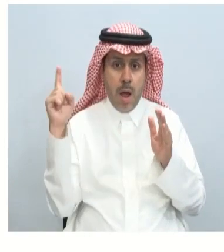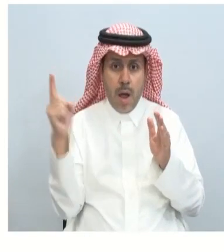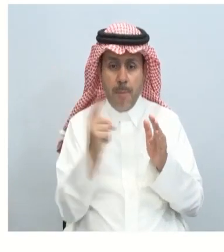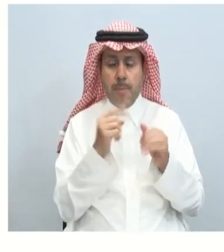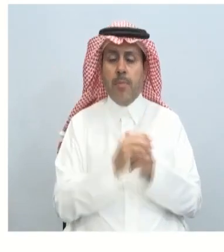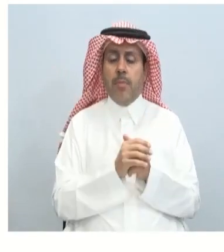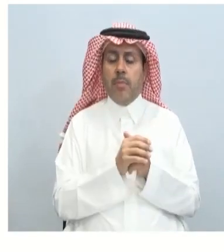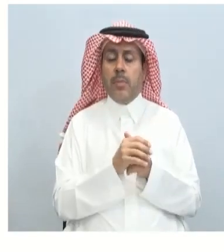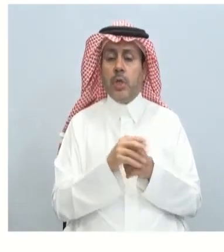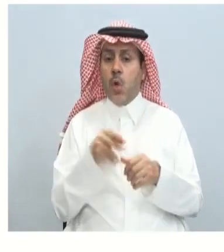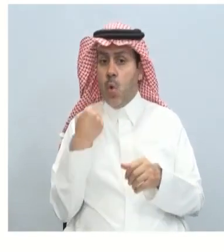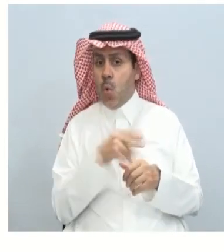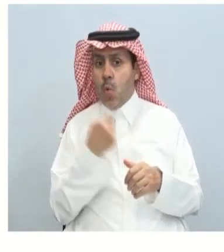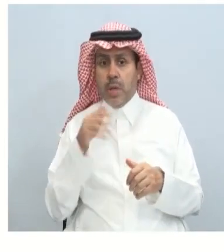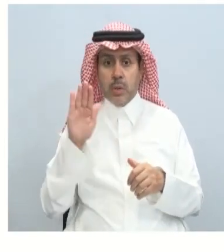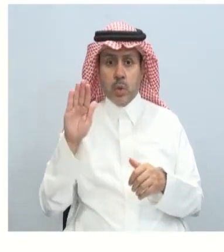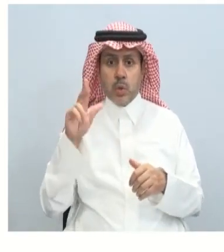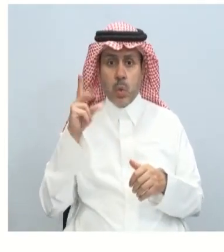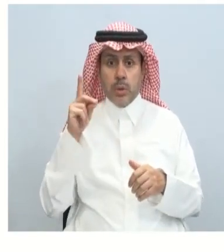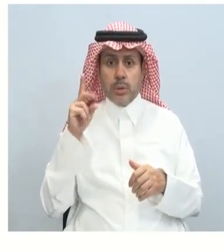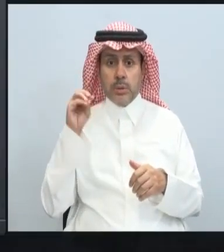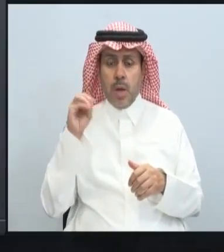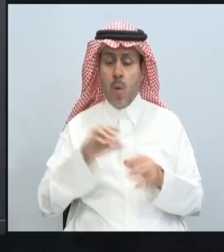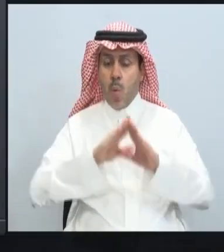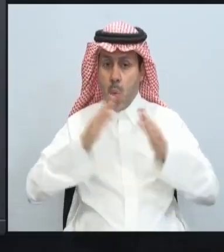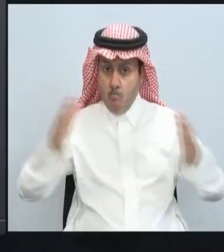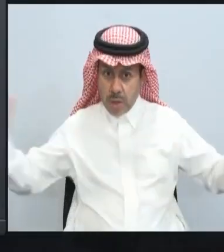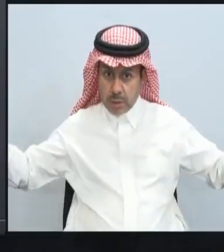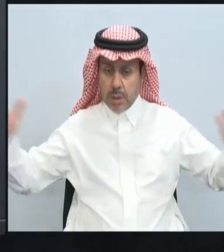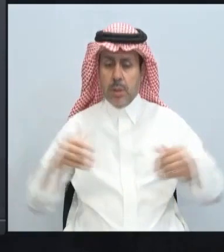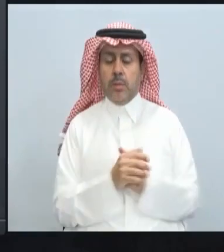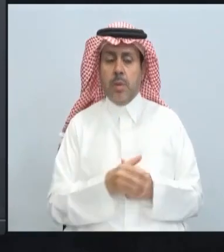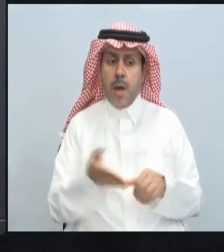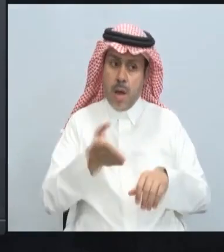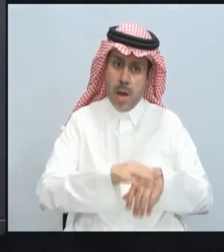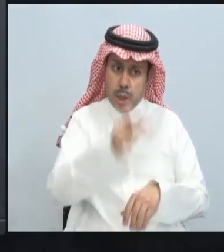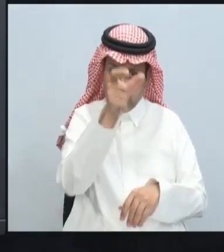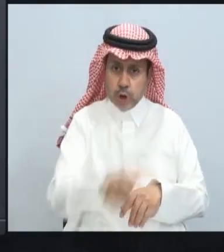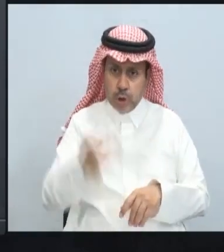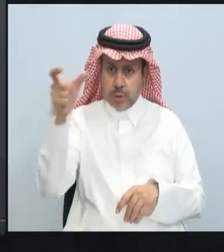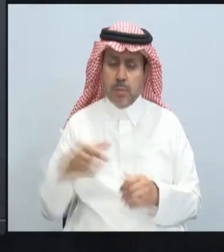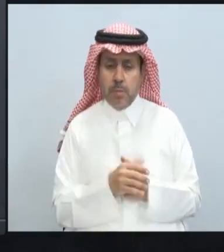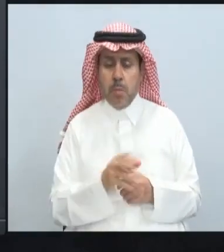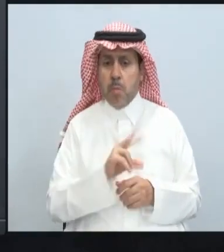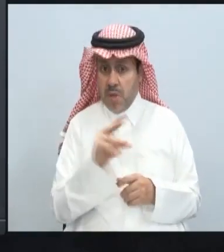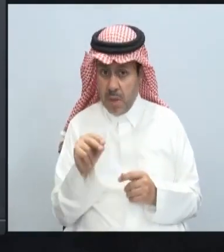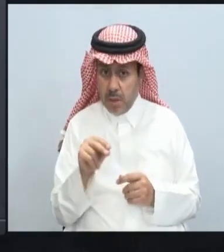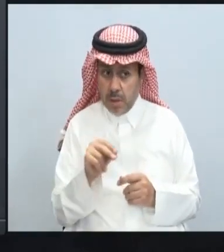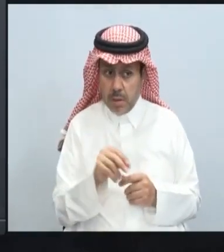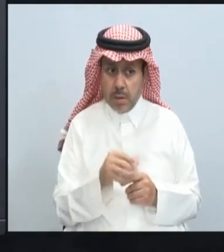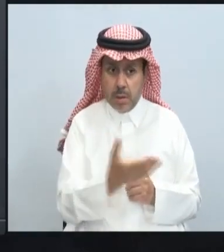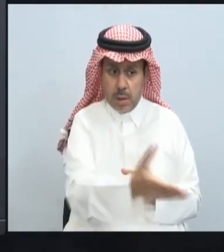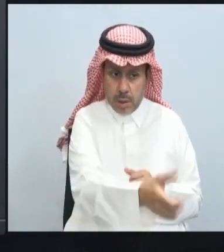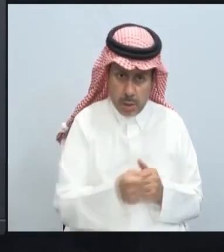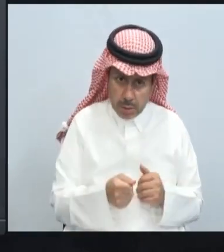تسمو بها على الاشخاص وذكرنا من امثله ذلك مثلا نزع الملكيه هنا